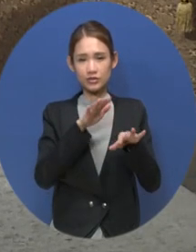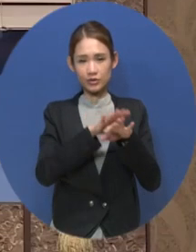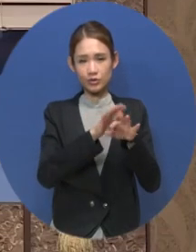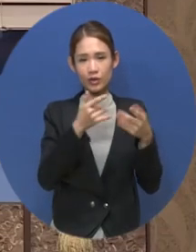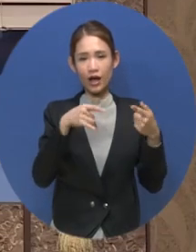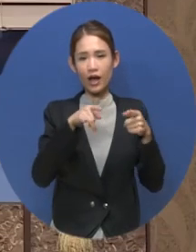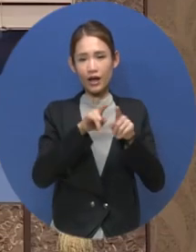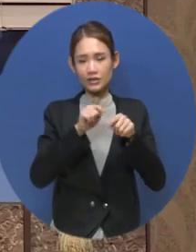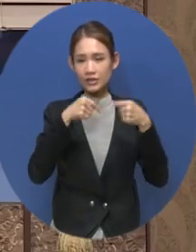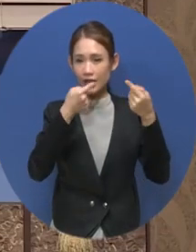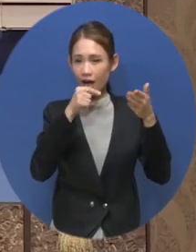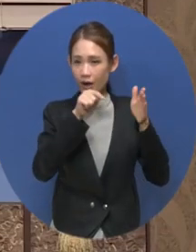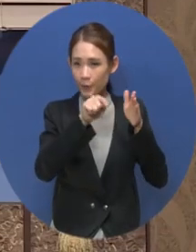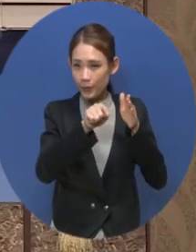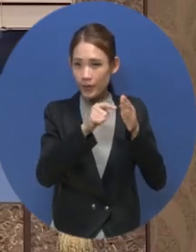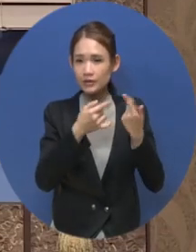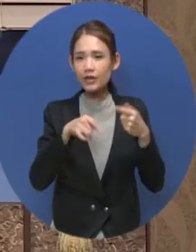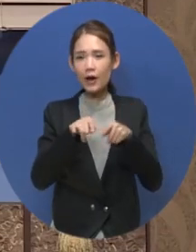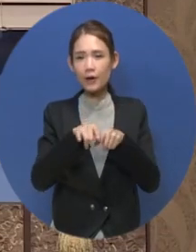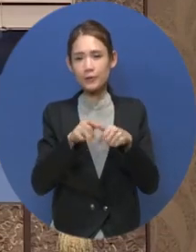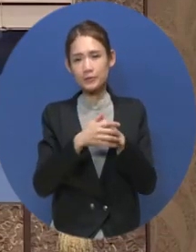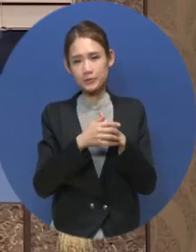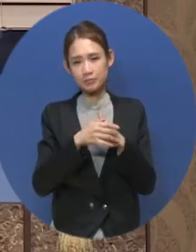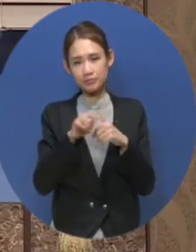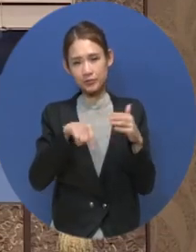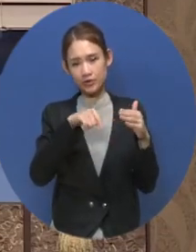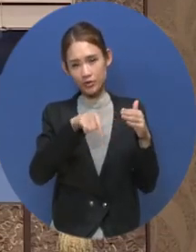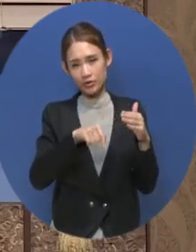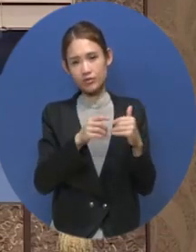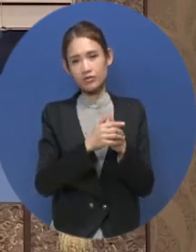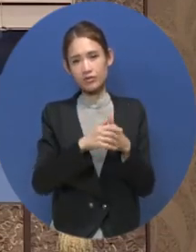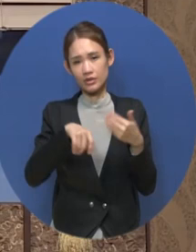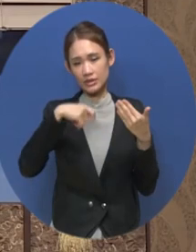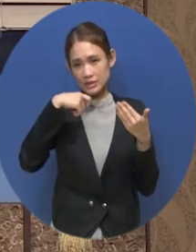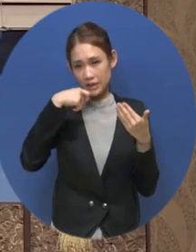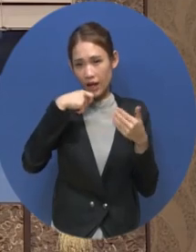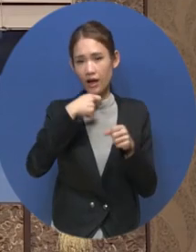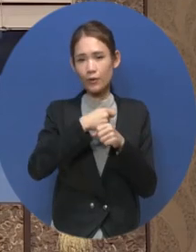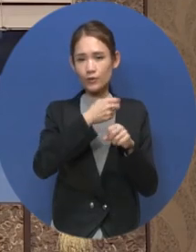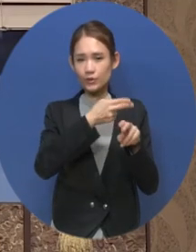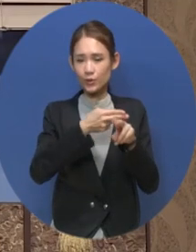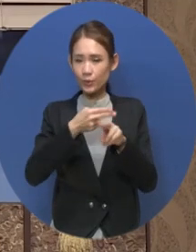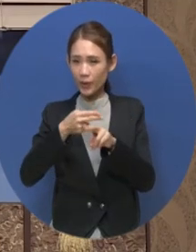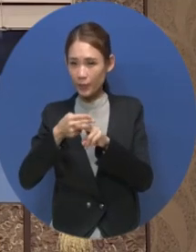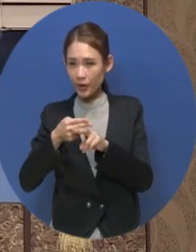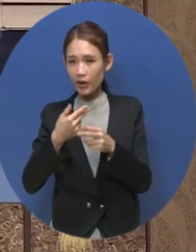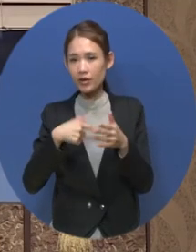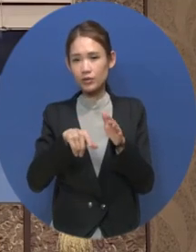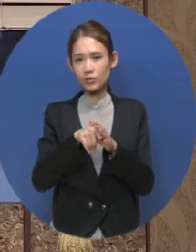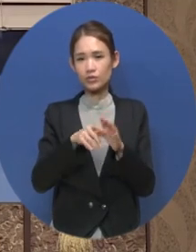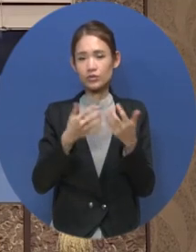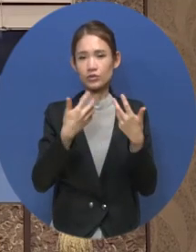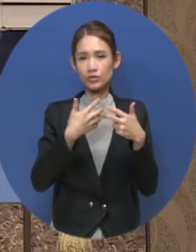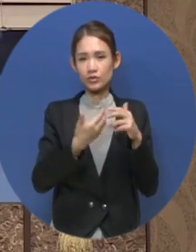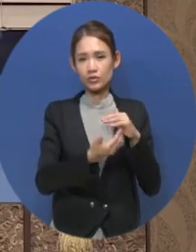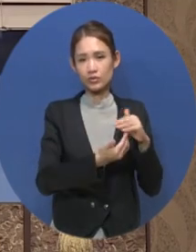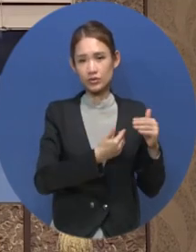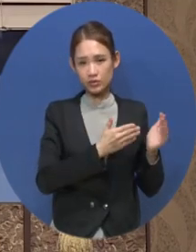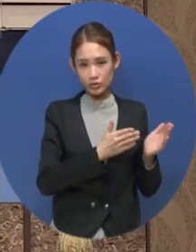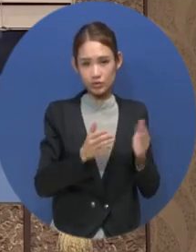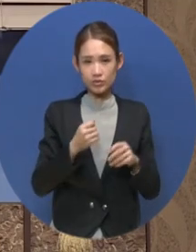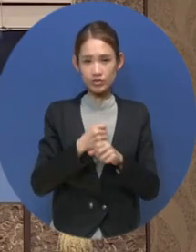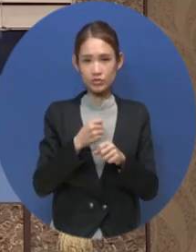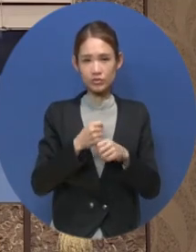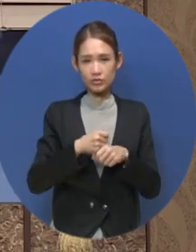지원단이 같이 들어가서 선수단과 함께 거기서 선수촌에서 식사를 하고 뭐 이렇게 조리를 할 수 있는 도구를 좀 미리